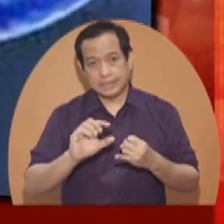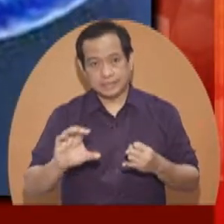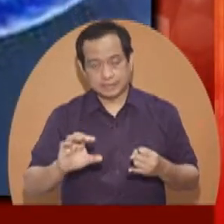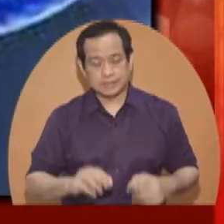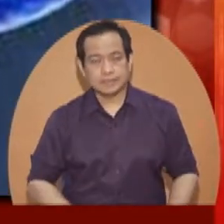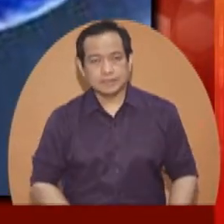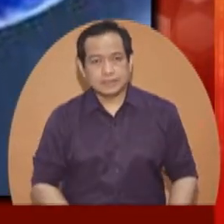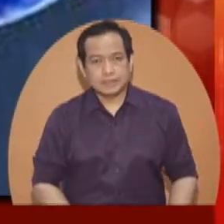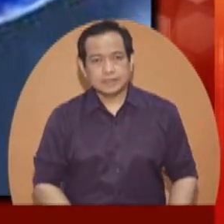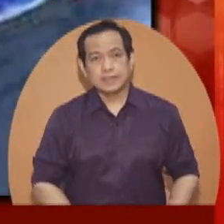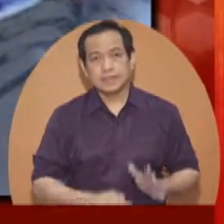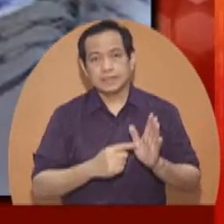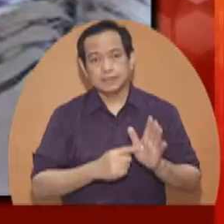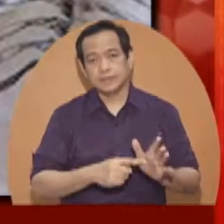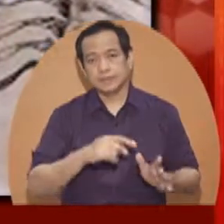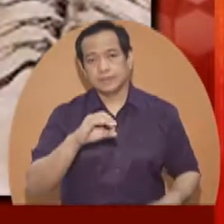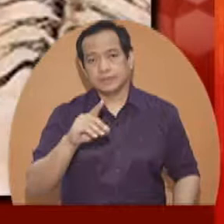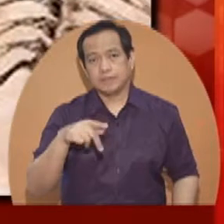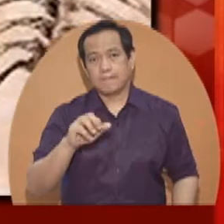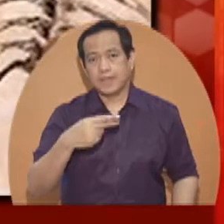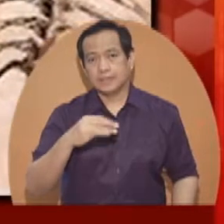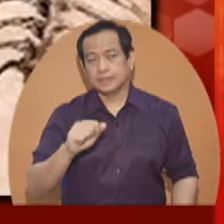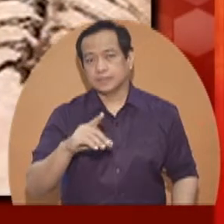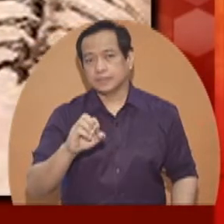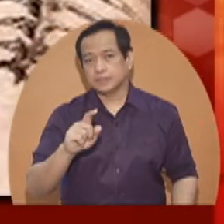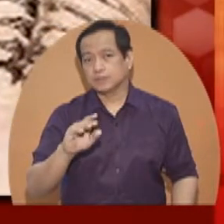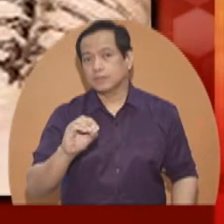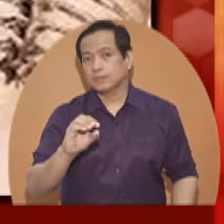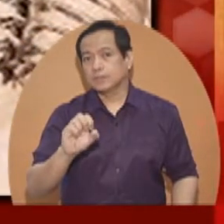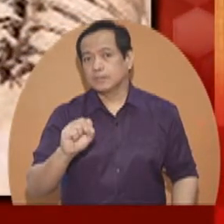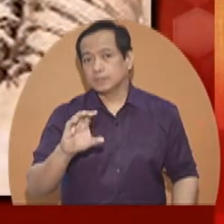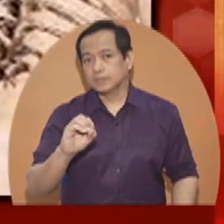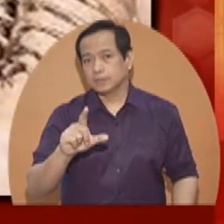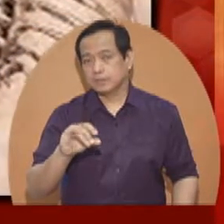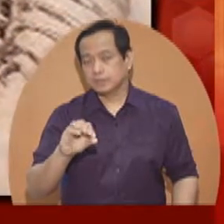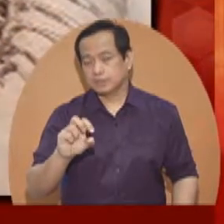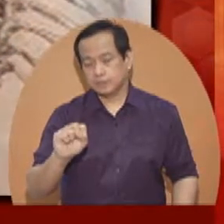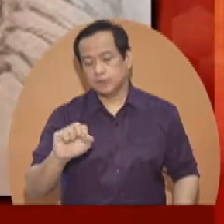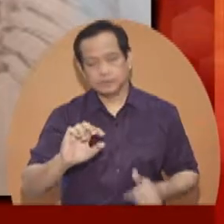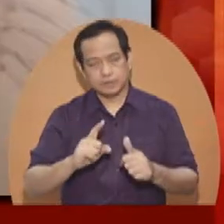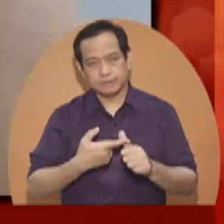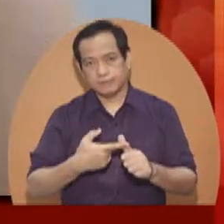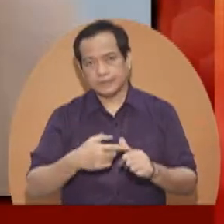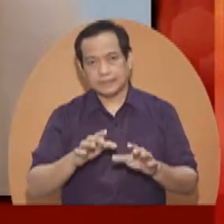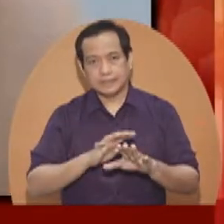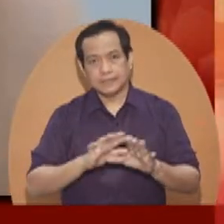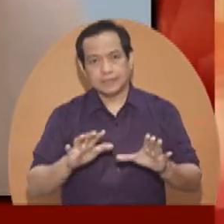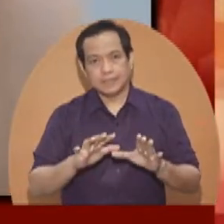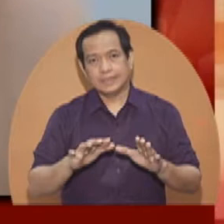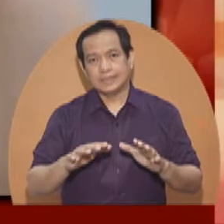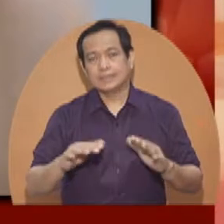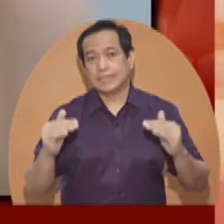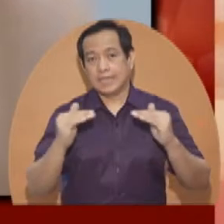kadalasan genetic o namamana. Ang sintomas ng idiopathic dextrose scoliosis ay una,